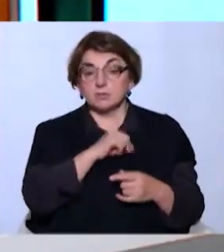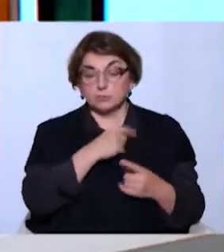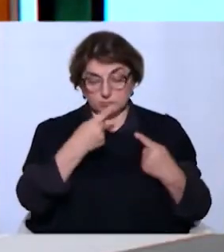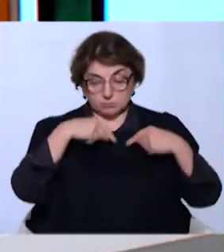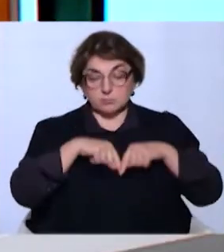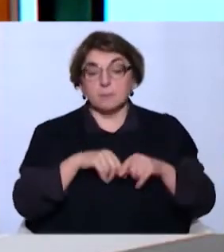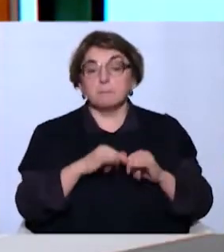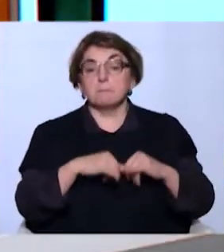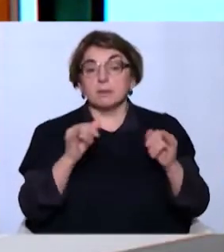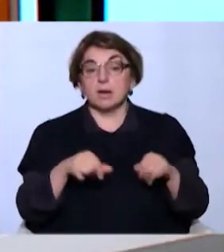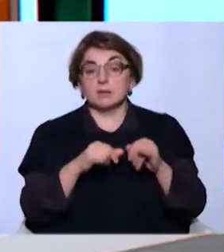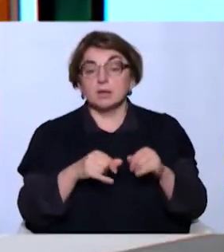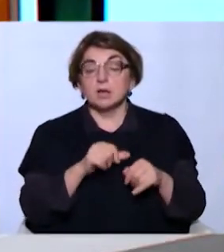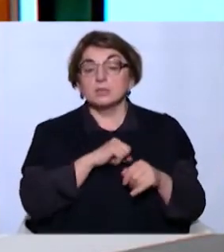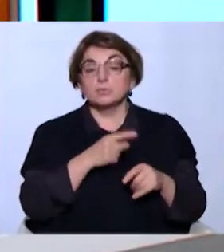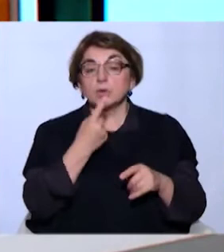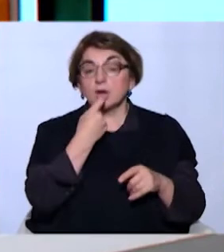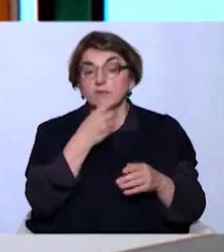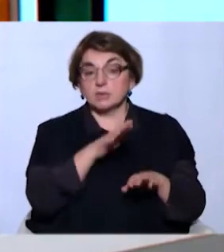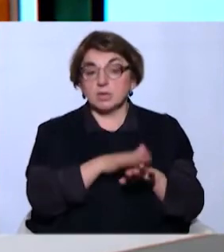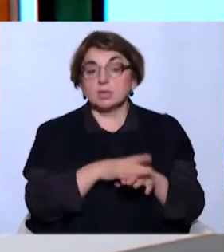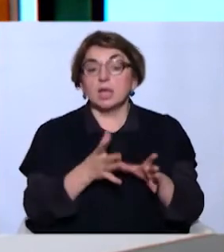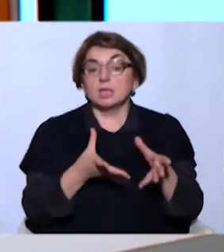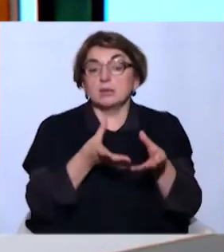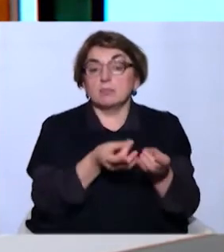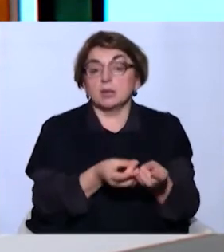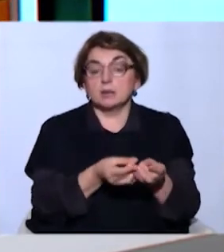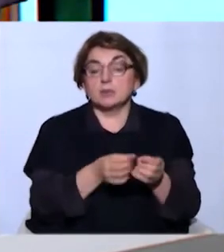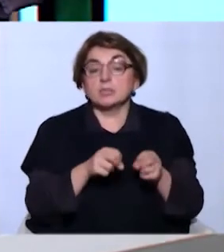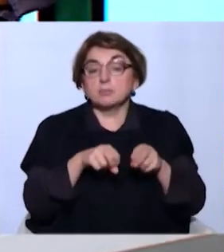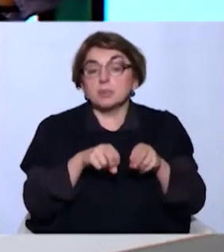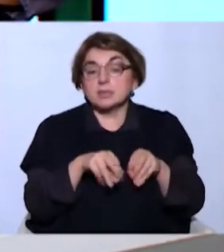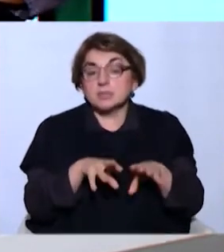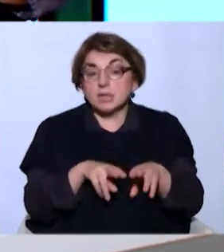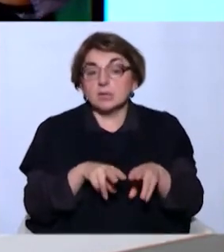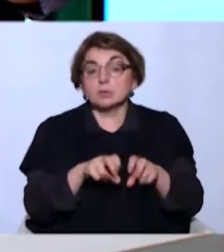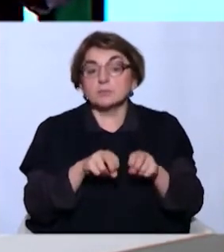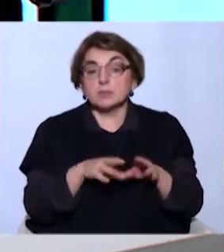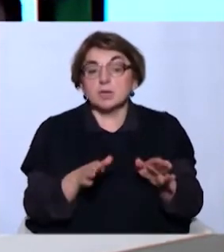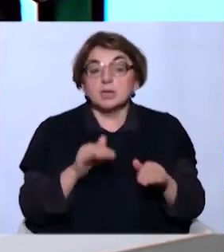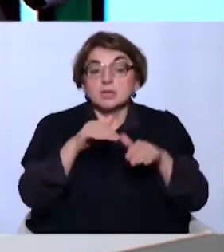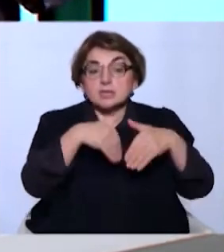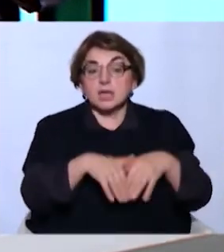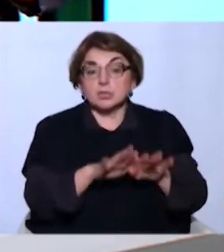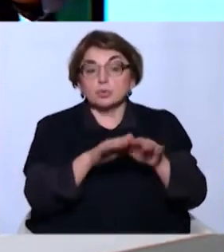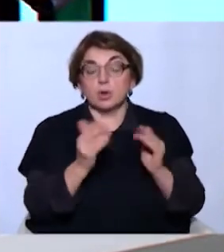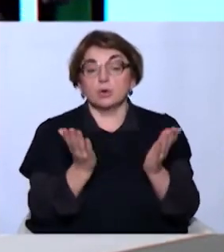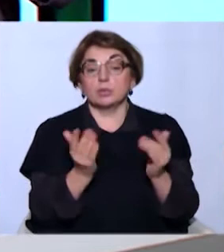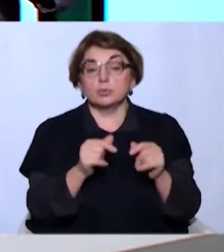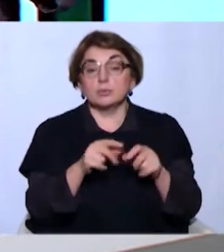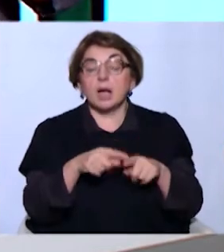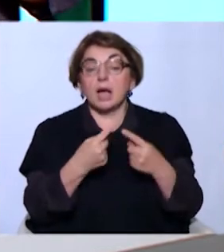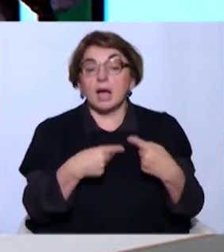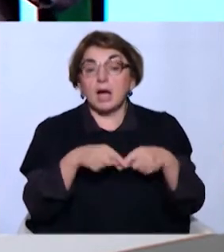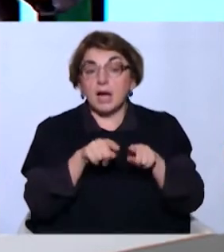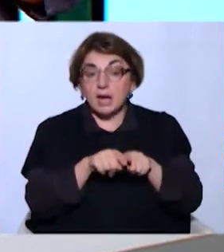ინდივიდია, მრავლდება კვერცხების დებით, კვერცხებს დებს და იმაგრებს საცურაო კიდურებზე და გამოჩეკილი ინდივიდებიც